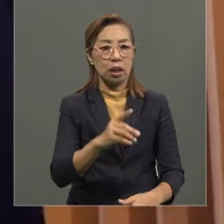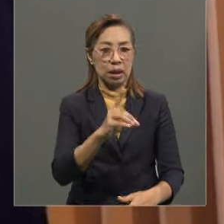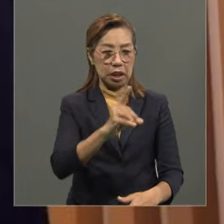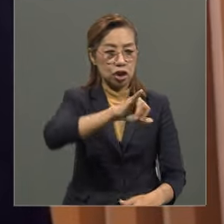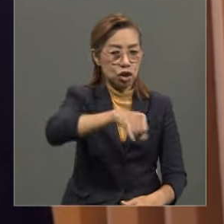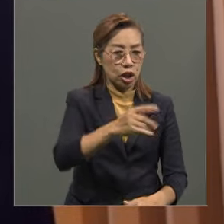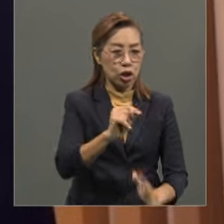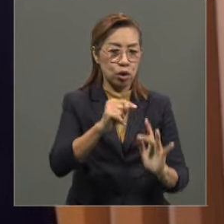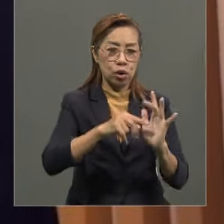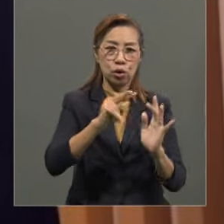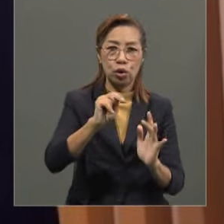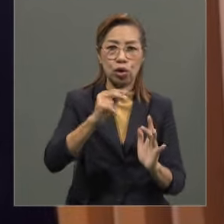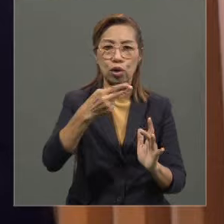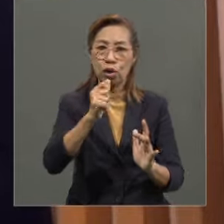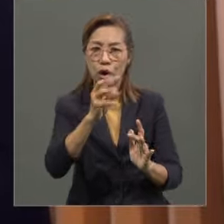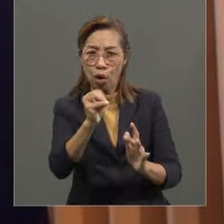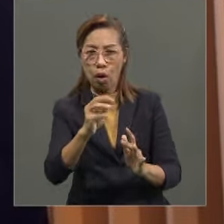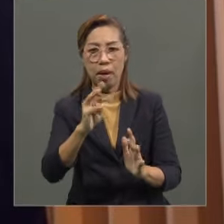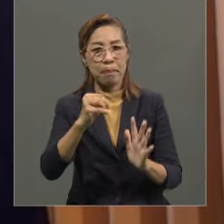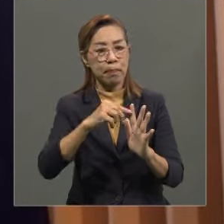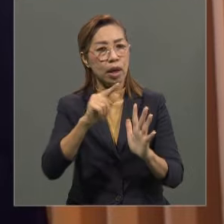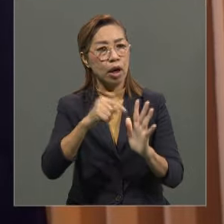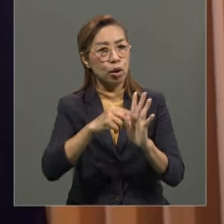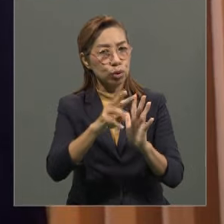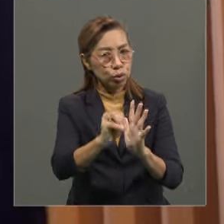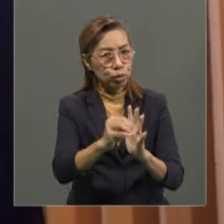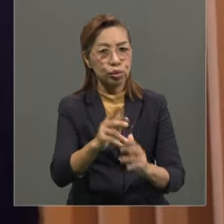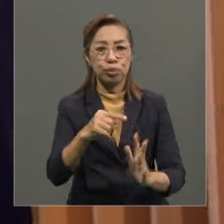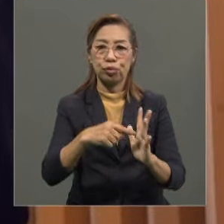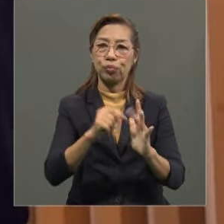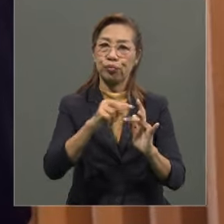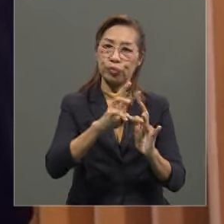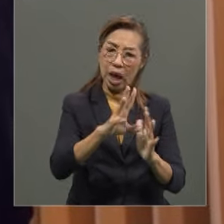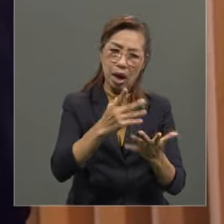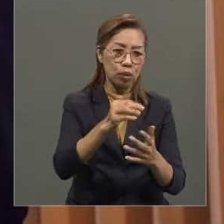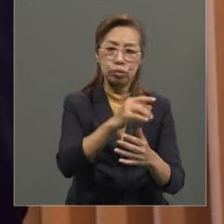ยมาร้องขอให้มีการตรวจสอบอย่างเป็นทางการที่สคบ